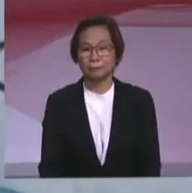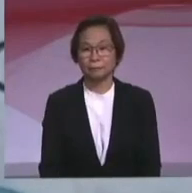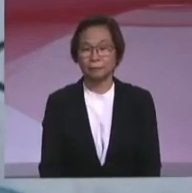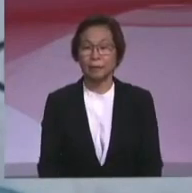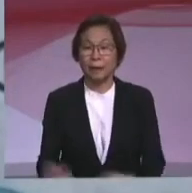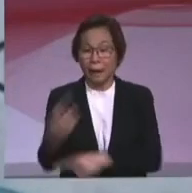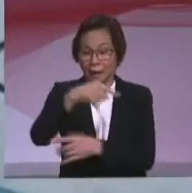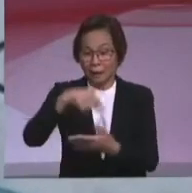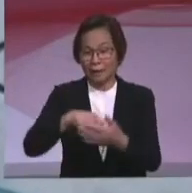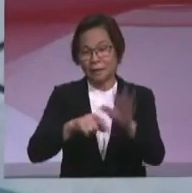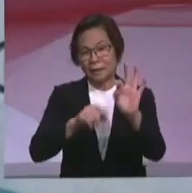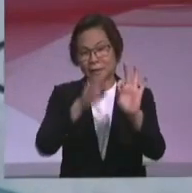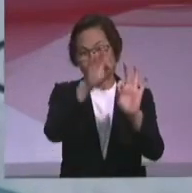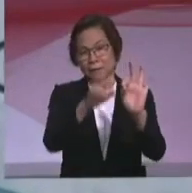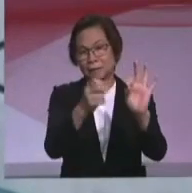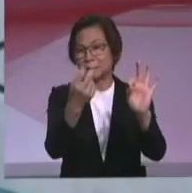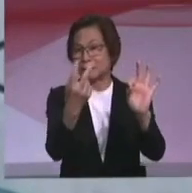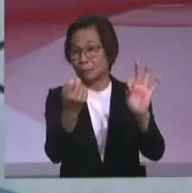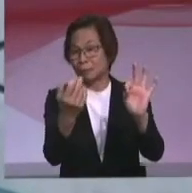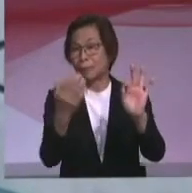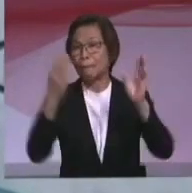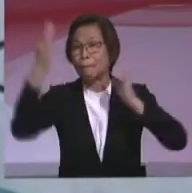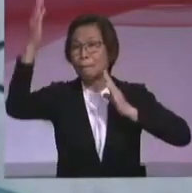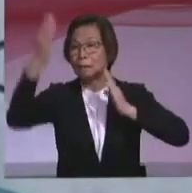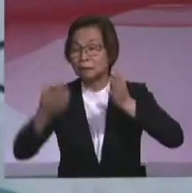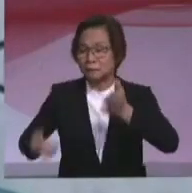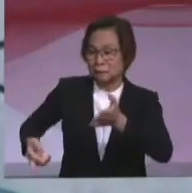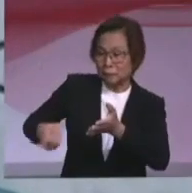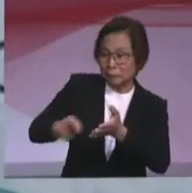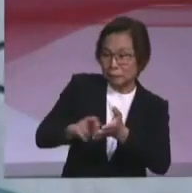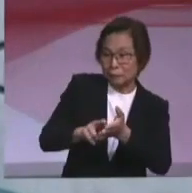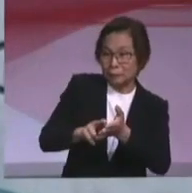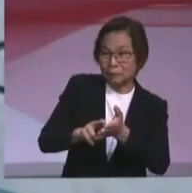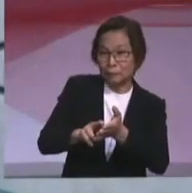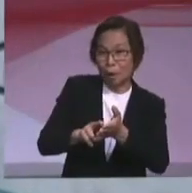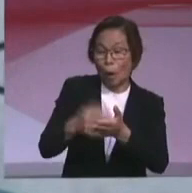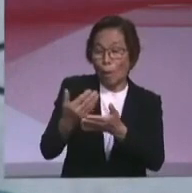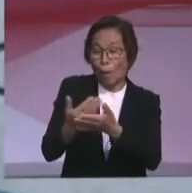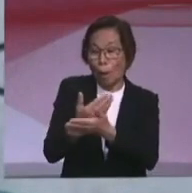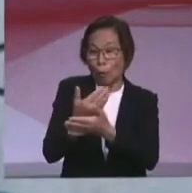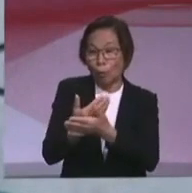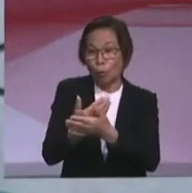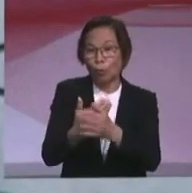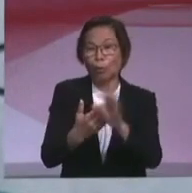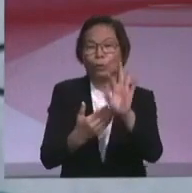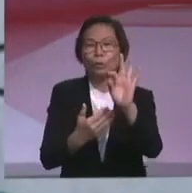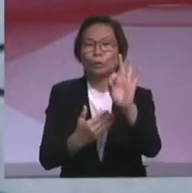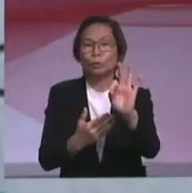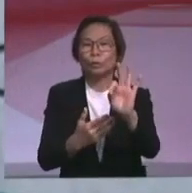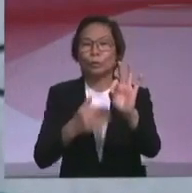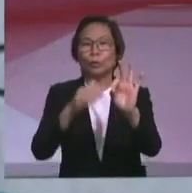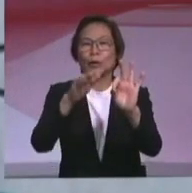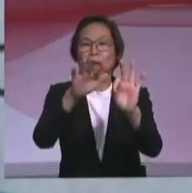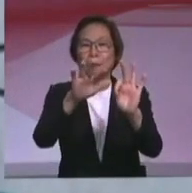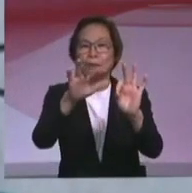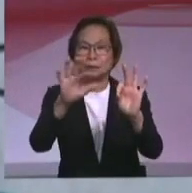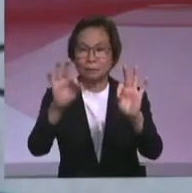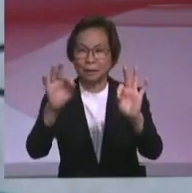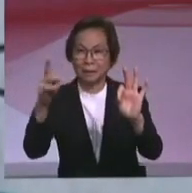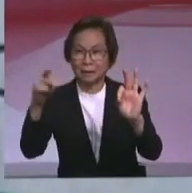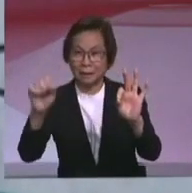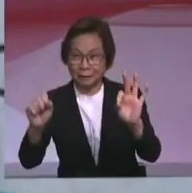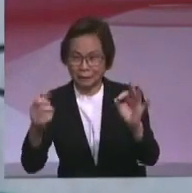Pada hari ini, 9 Disember 2020, negara telah merekodkan kes harian baru sebanyak 959